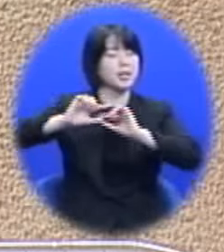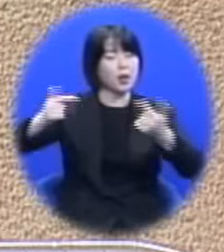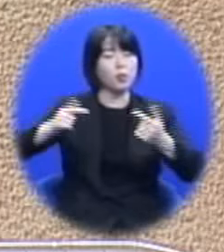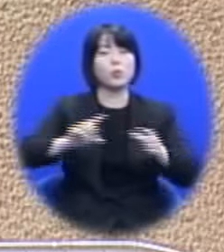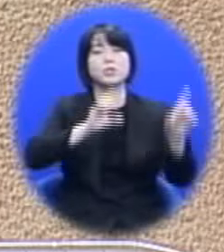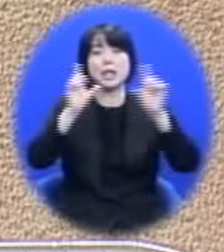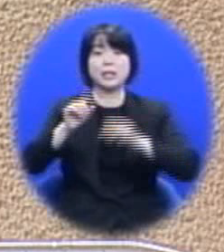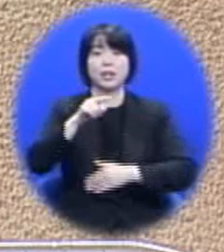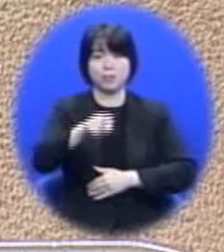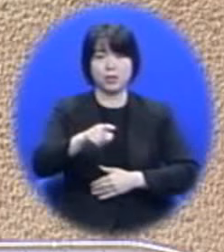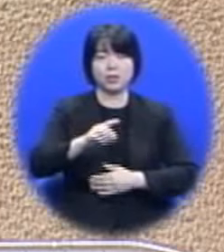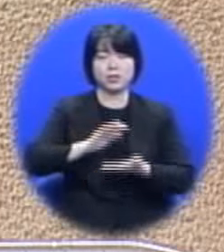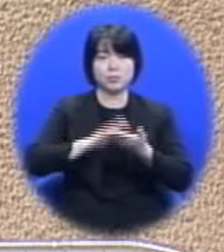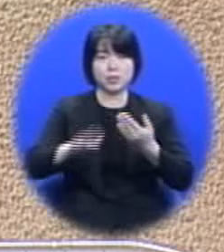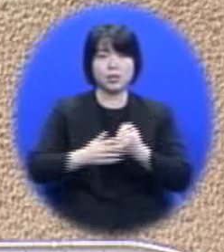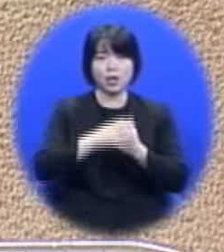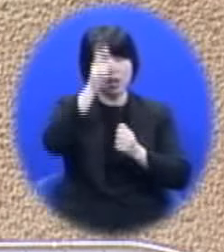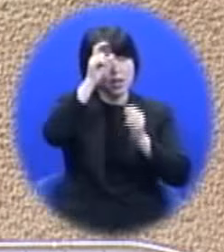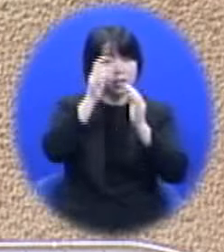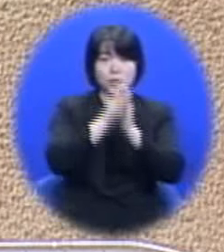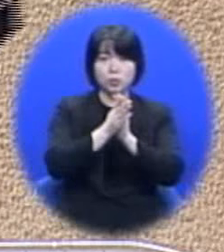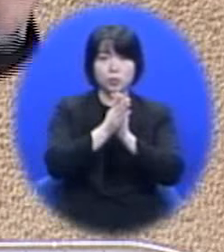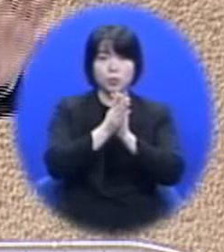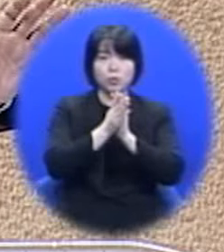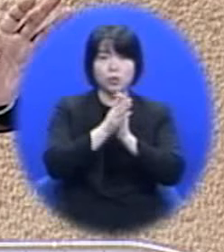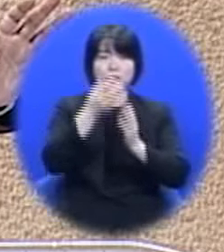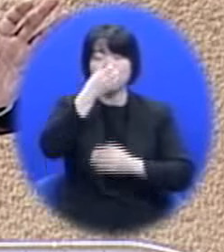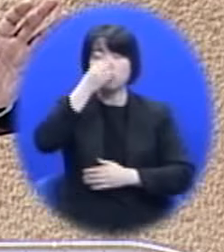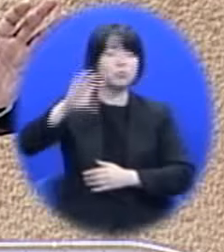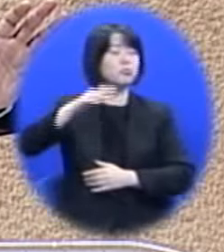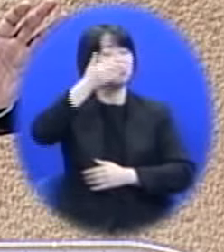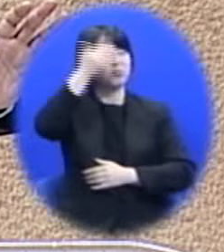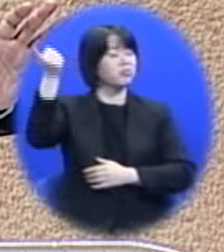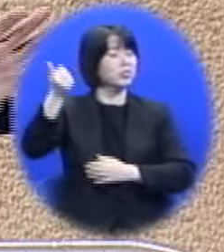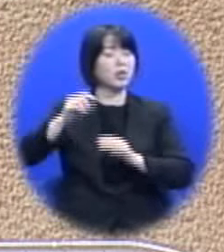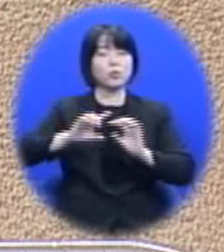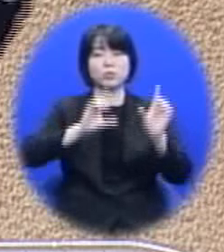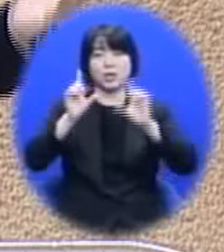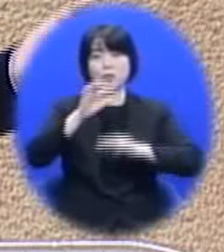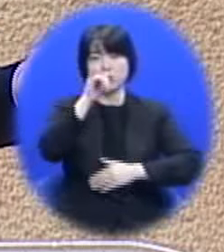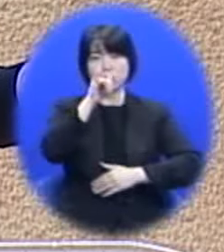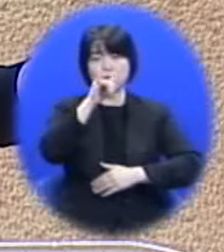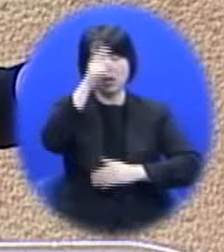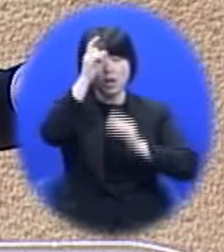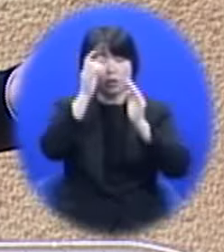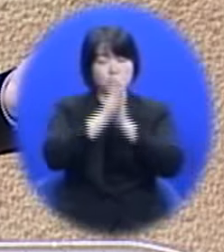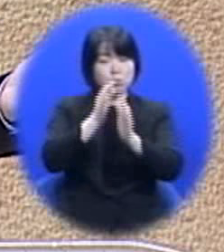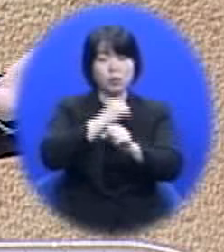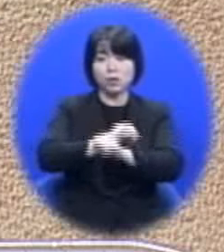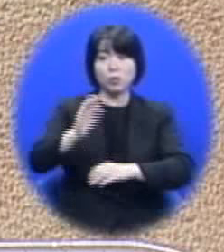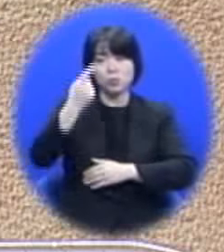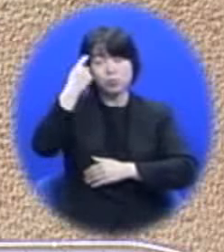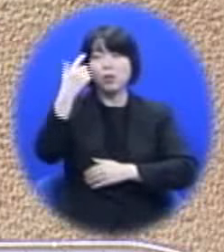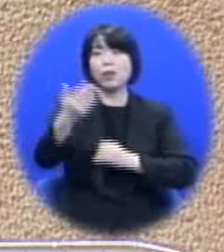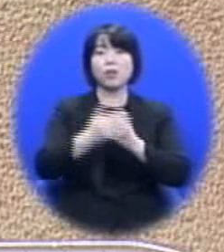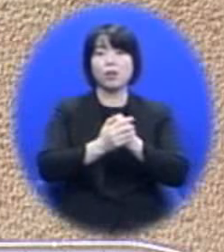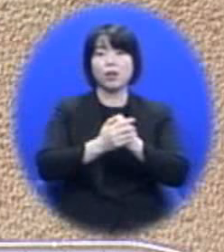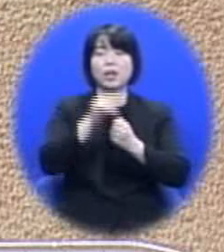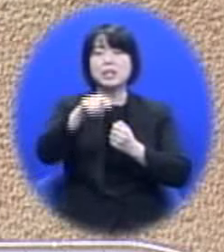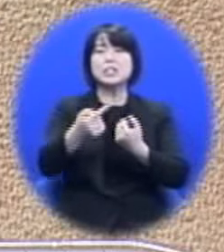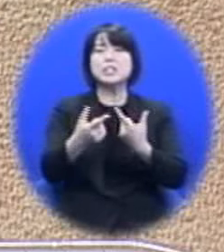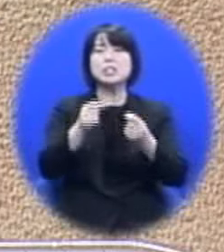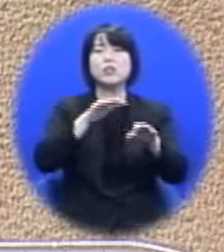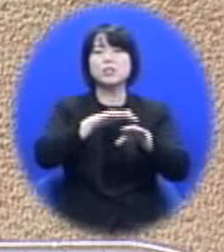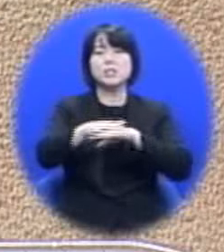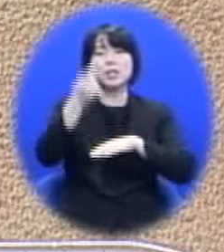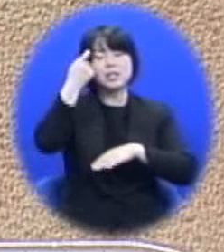거예요. 기도? 그 무시하고 살아요. 아, 기도한다고 돼? 이제 이렇게 되어버린